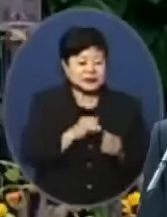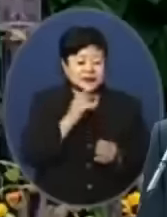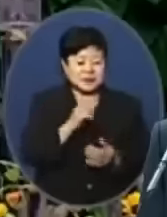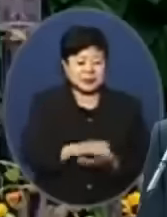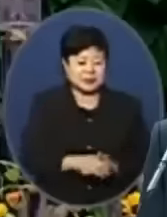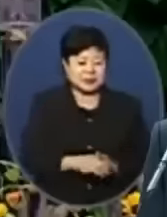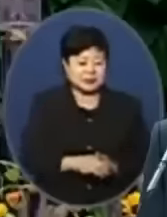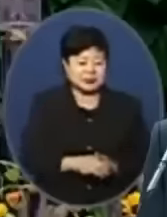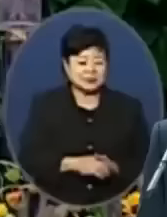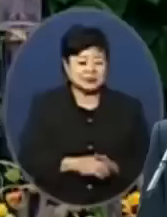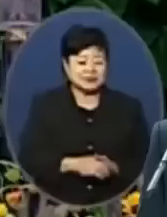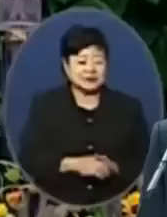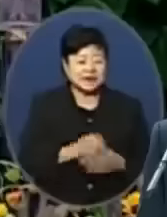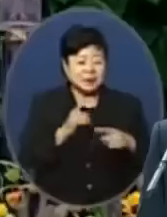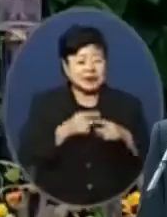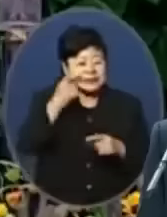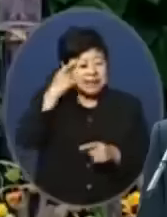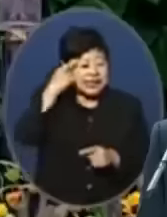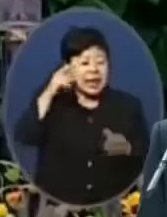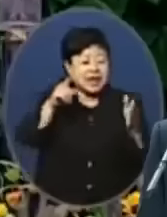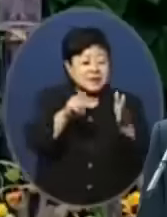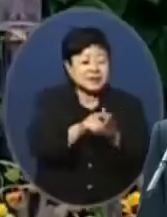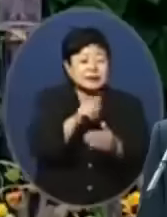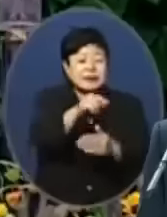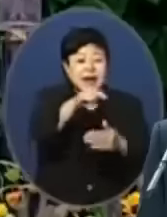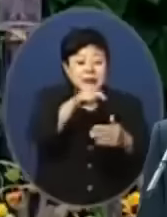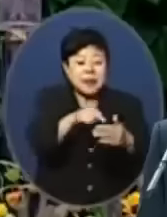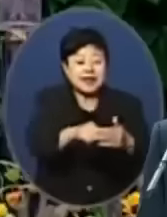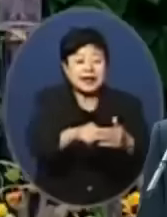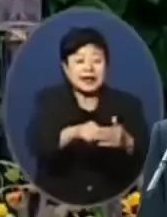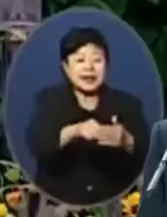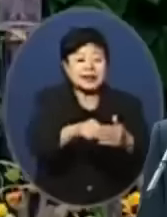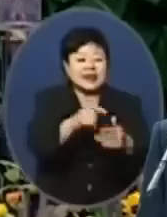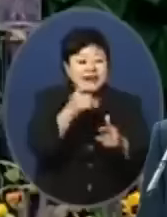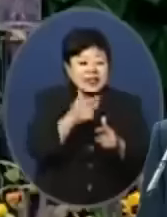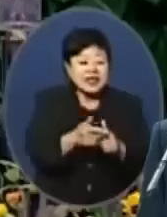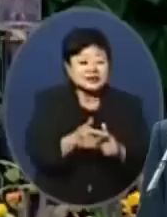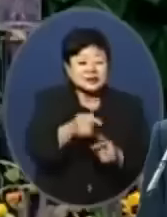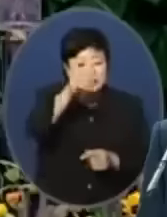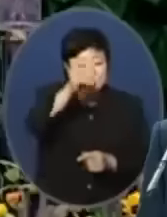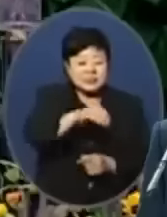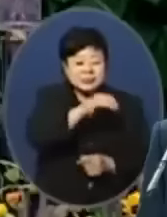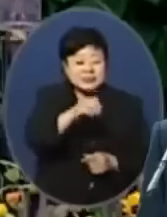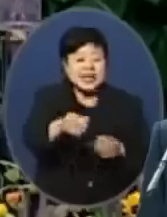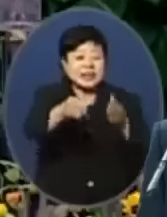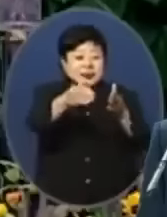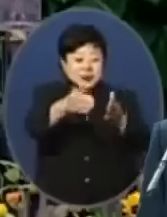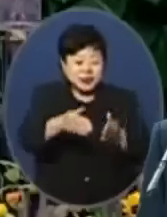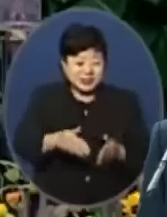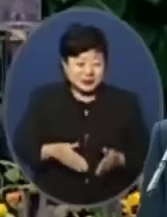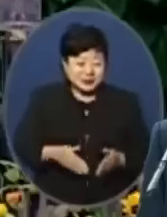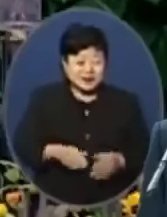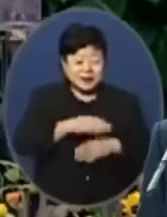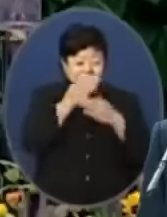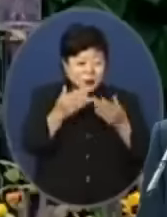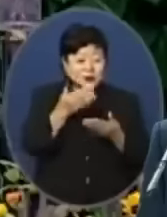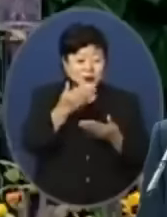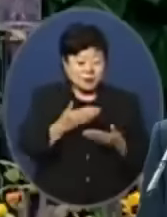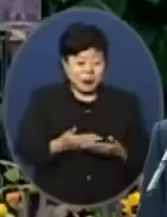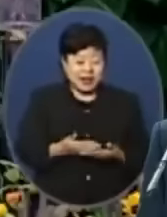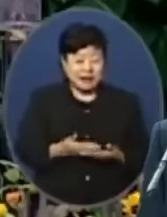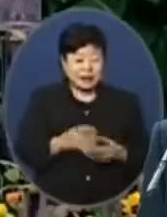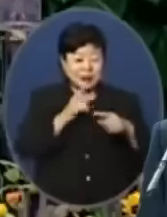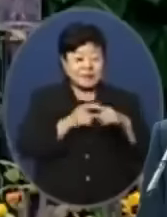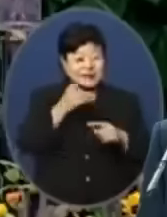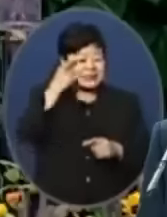쓰는데 긍정적인 믿음인 마음은 예수 그리스도의 십자가를 통해서 모든 것을 바라볼 때